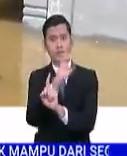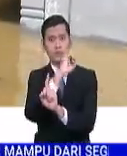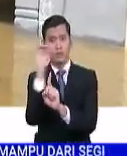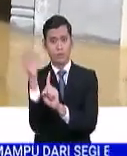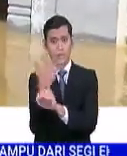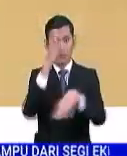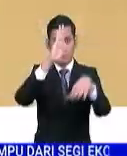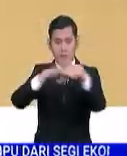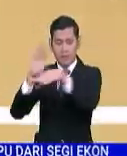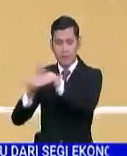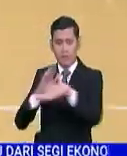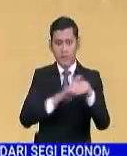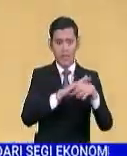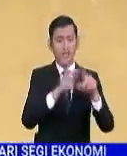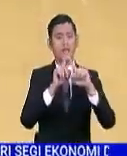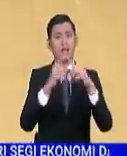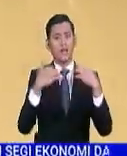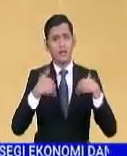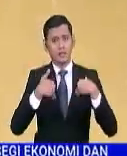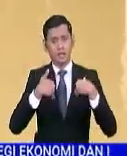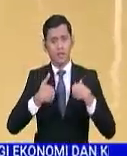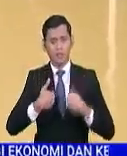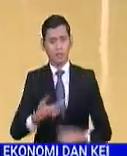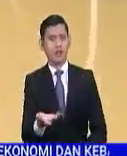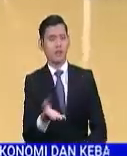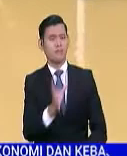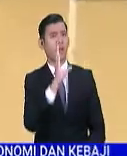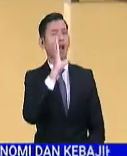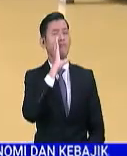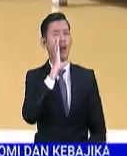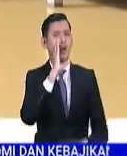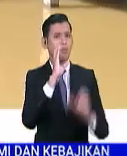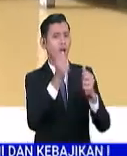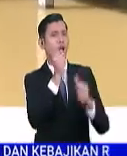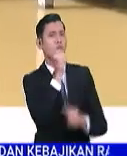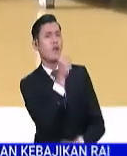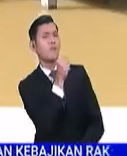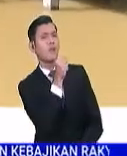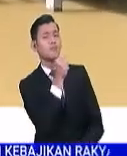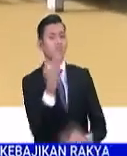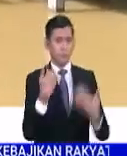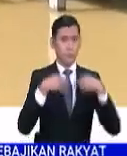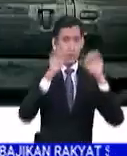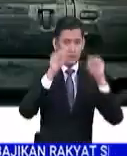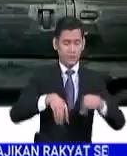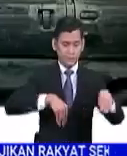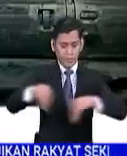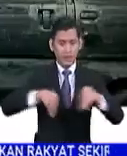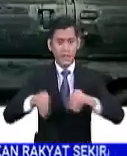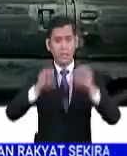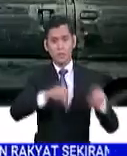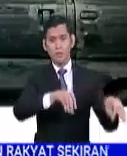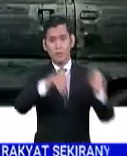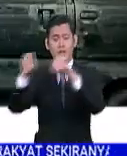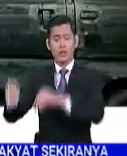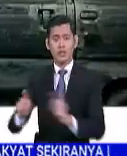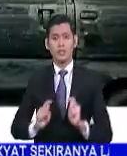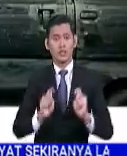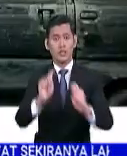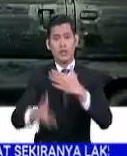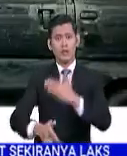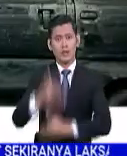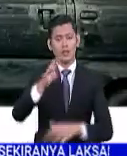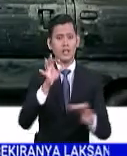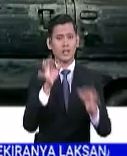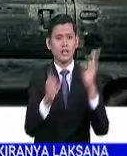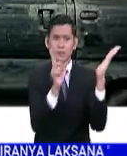Tapi siren yang ada yang bercakap. Yang kata boleh bergerak. Boleh start berpindah, tindakan awal. Kalau